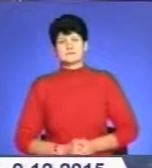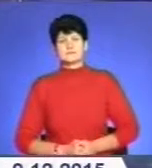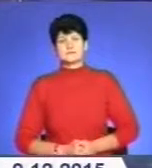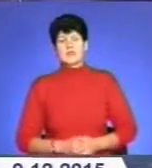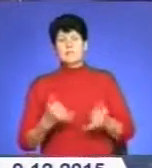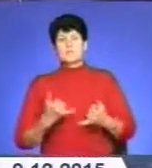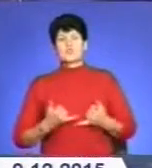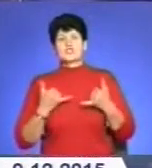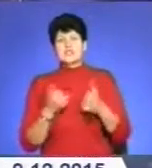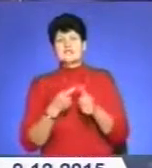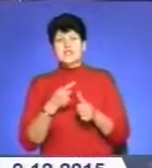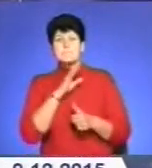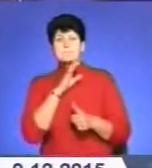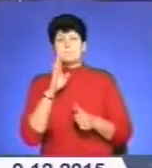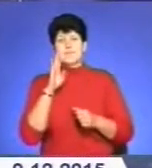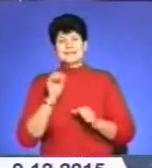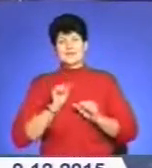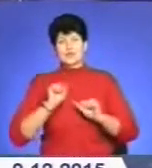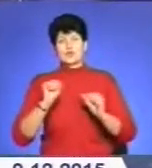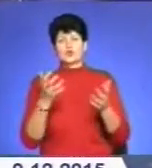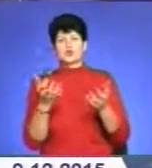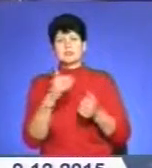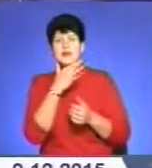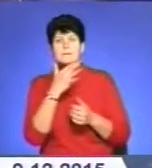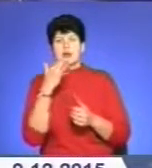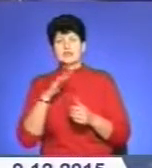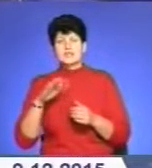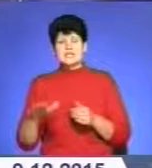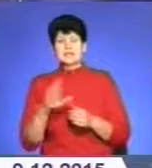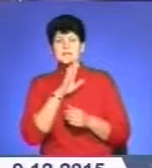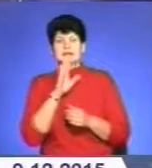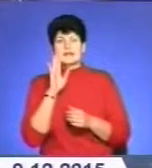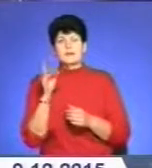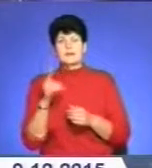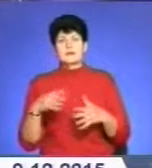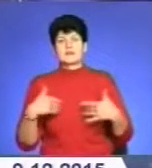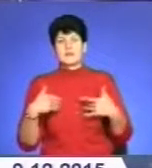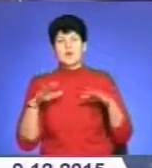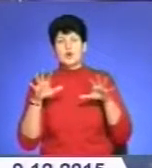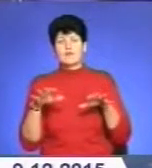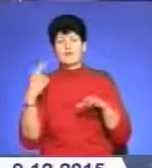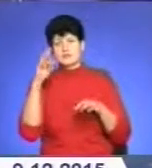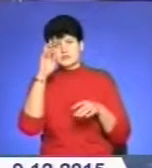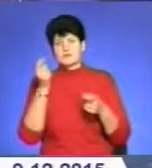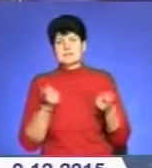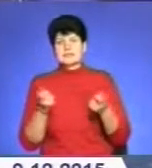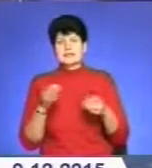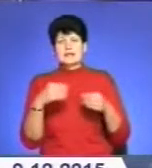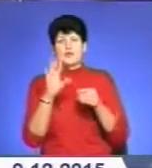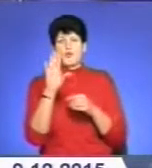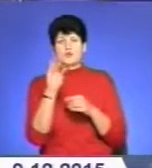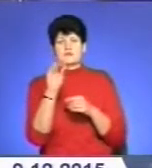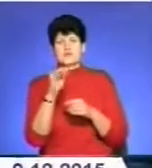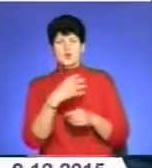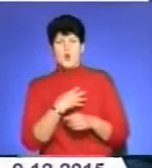Почесне звання «Мати-героїня» отримали багатодітні матері Тернопільщини. Їх привітав голова облдержадміністрації Степан Барна, вручив посвідчення і